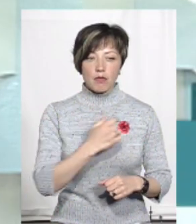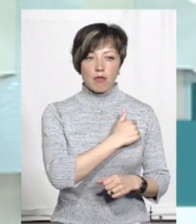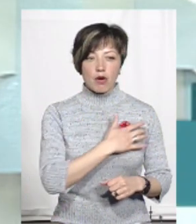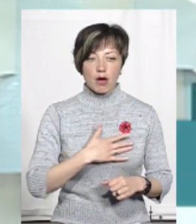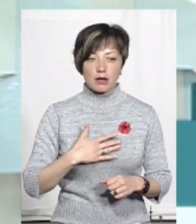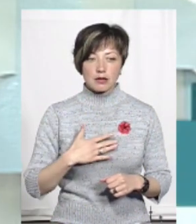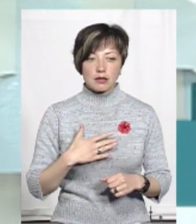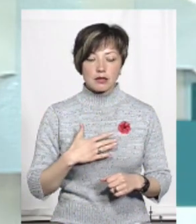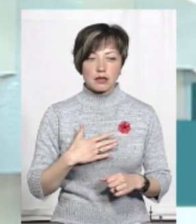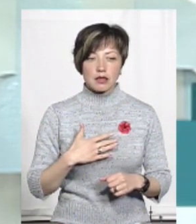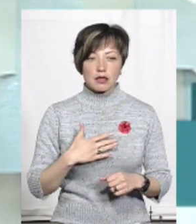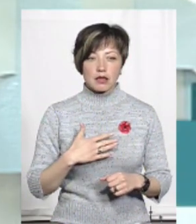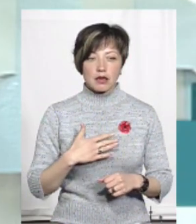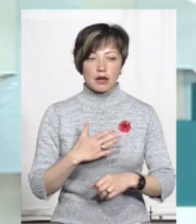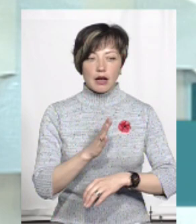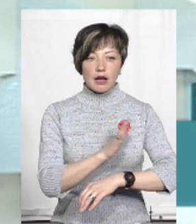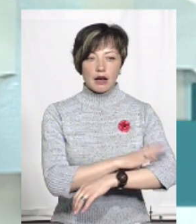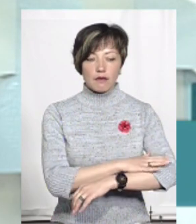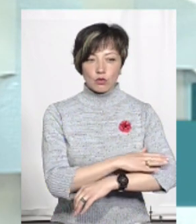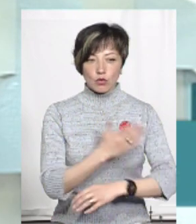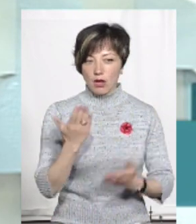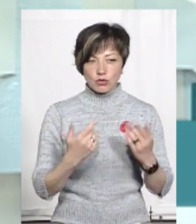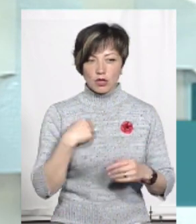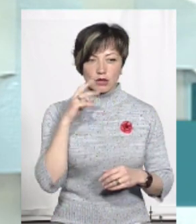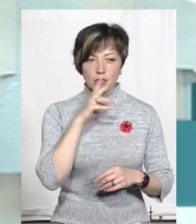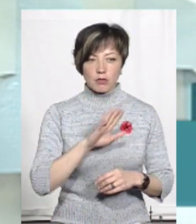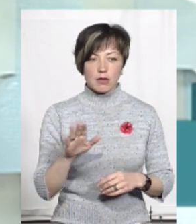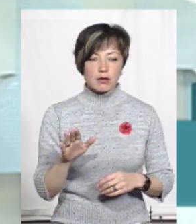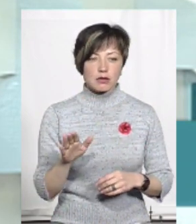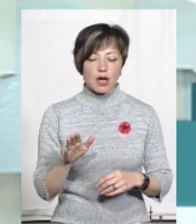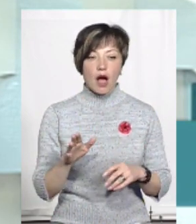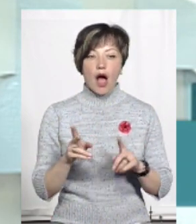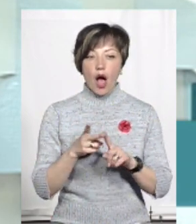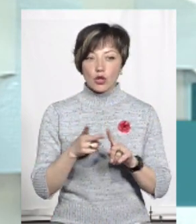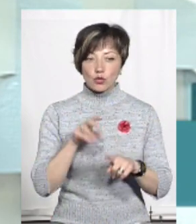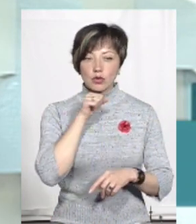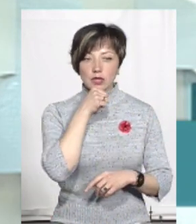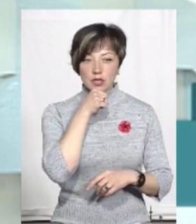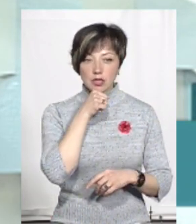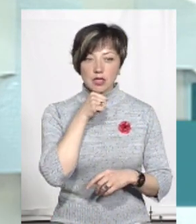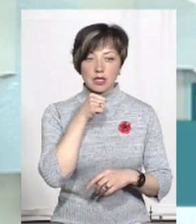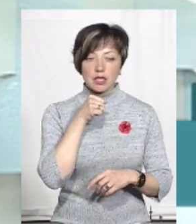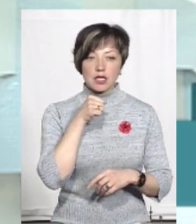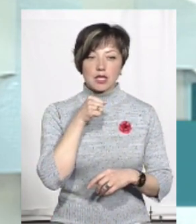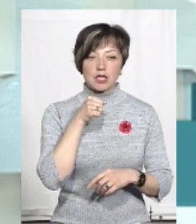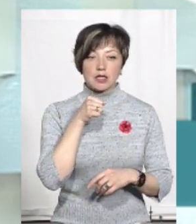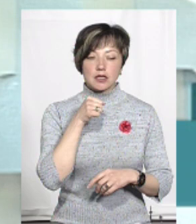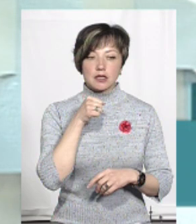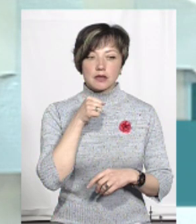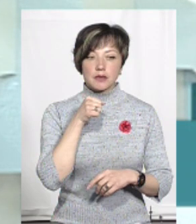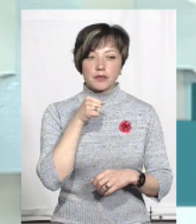поранений у ліву руку, якщо не помиляюся, і, а інший, це Василь Мельник, а інший